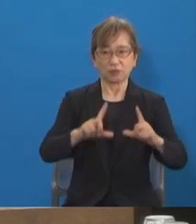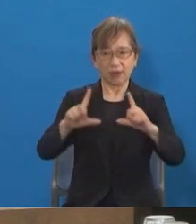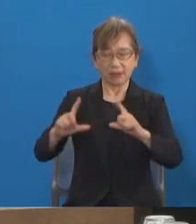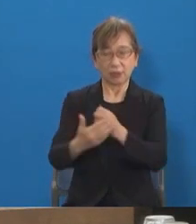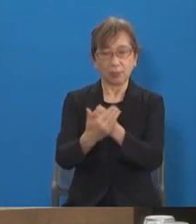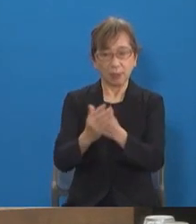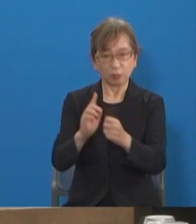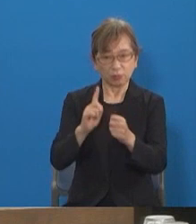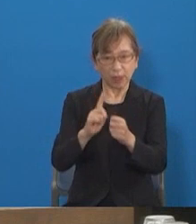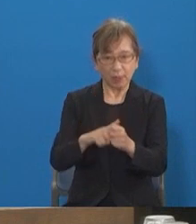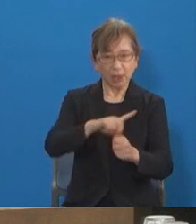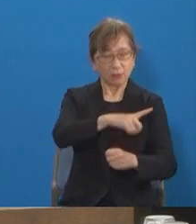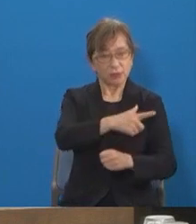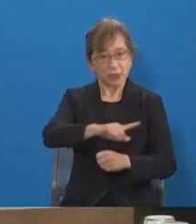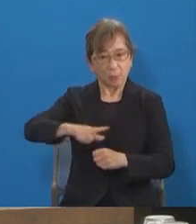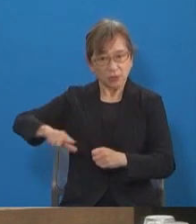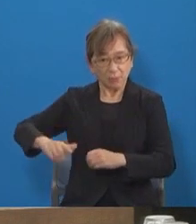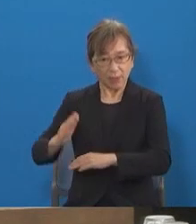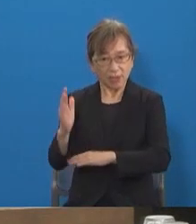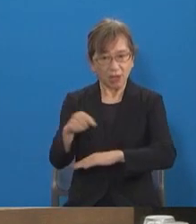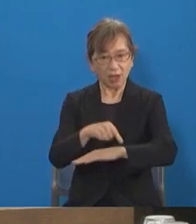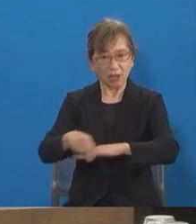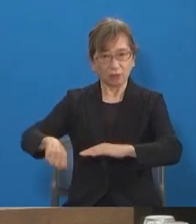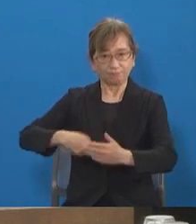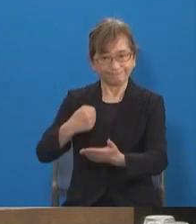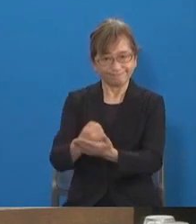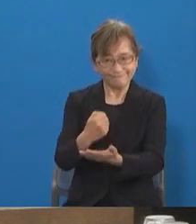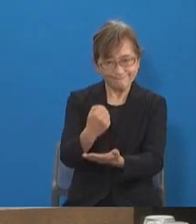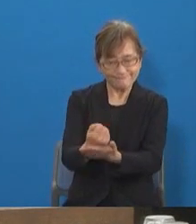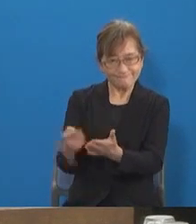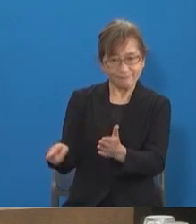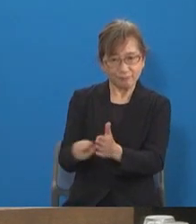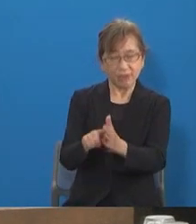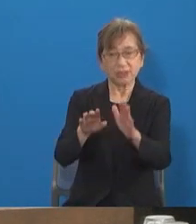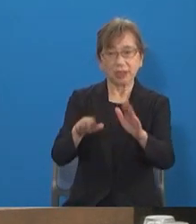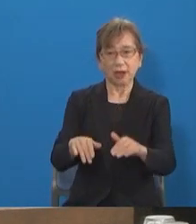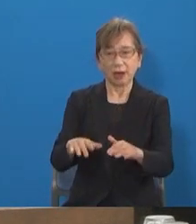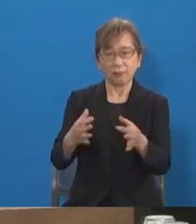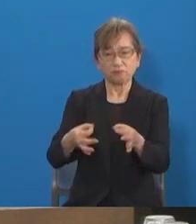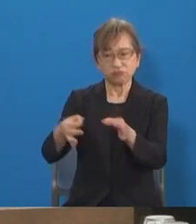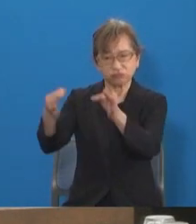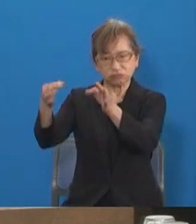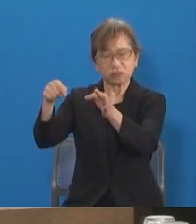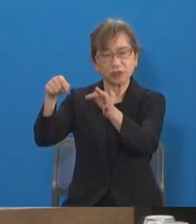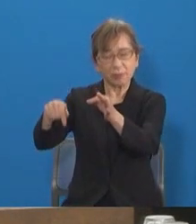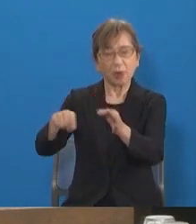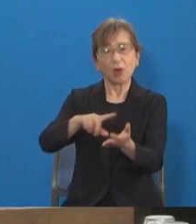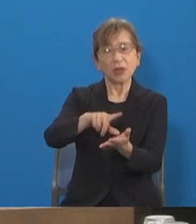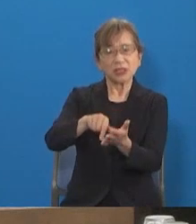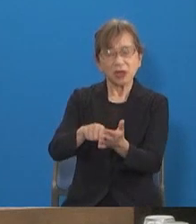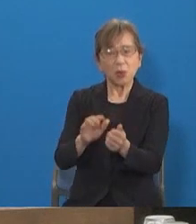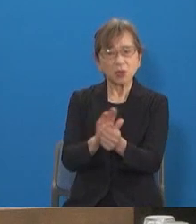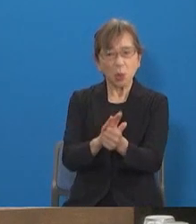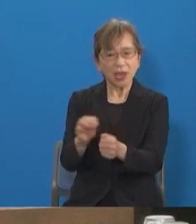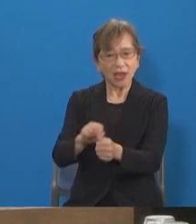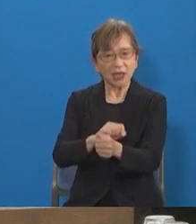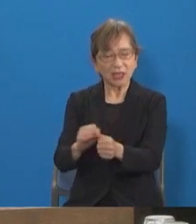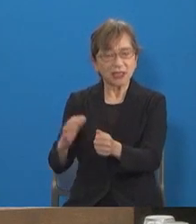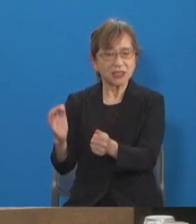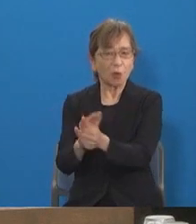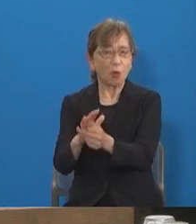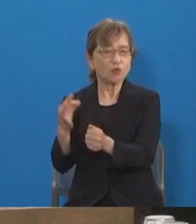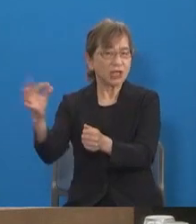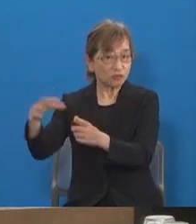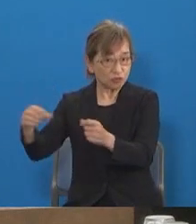る数々の政策を実現してまいりました。物価高においては、地方創生臨時交付金の拡充